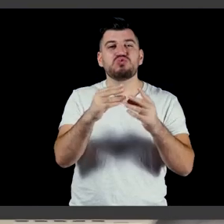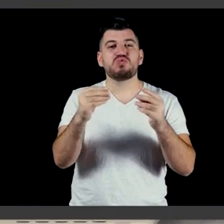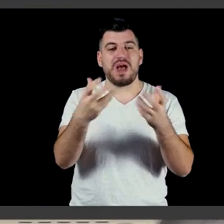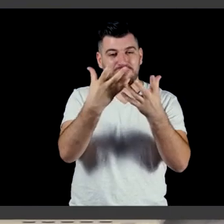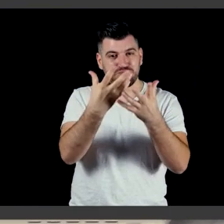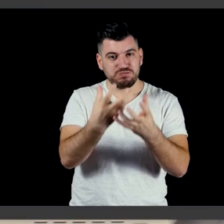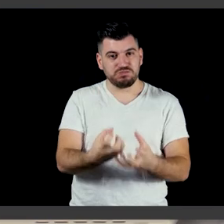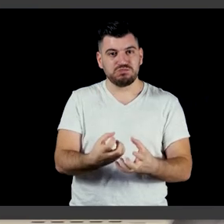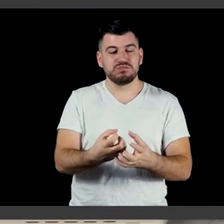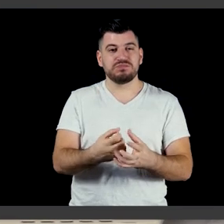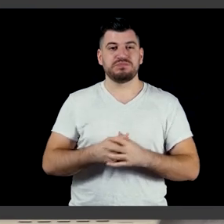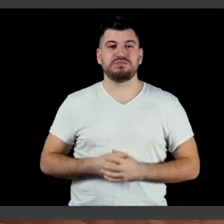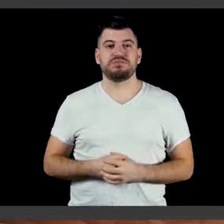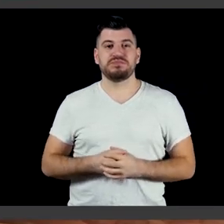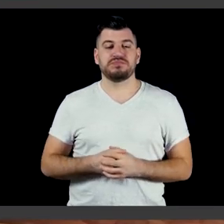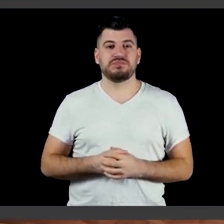Λοιπόν, ντομάτα.